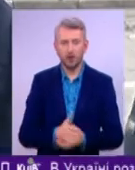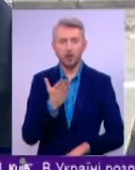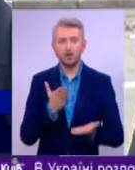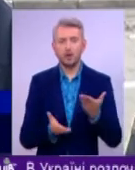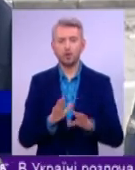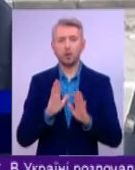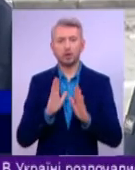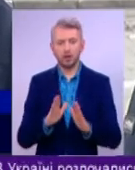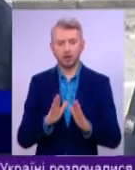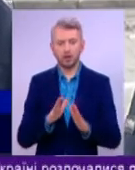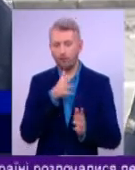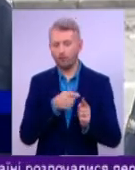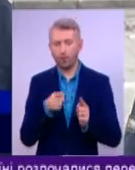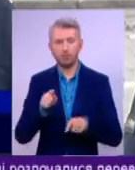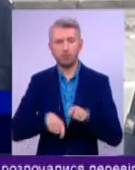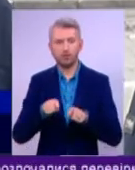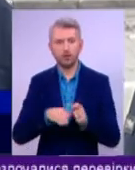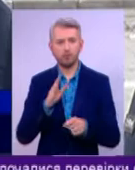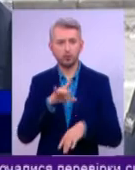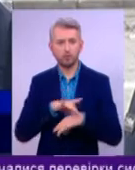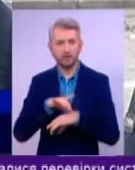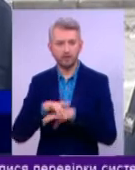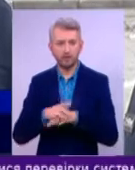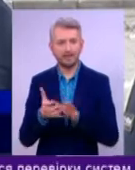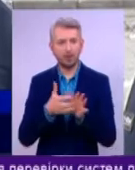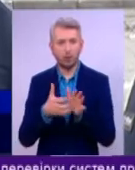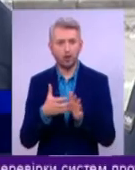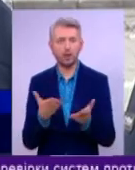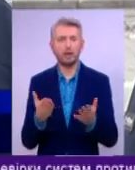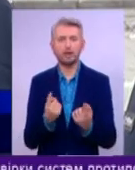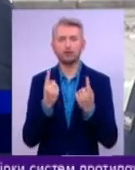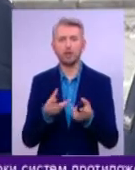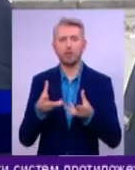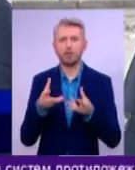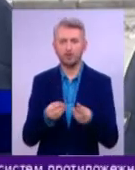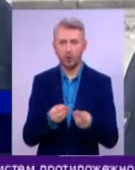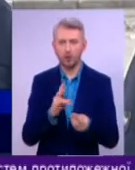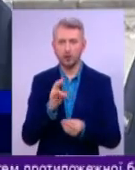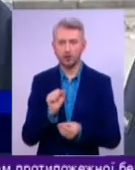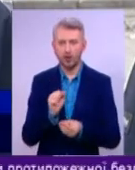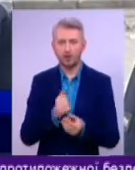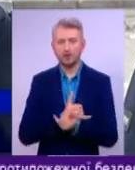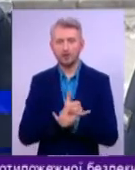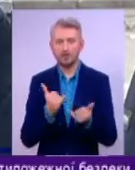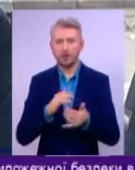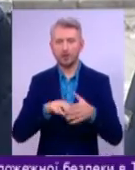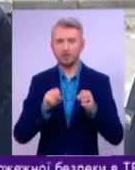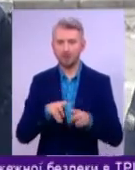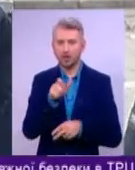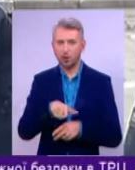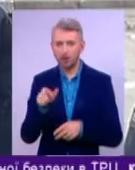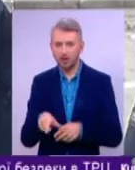тільки у ході перевірки будуть виявлені недоліки, які суттєво впливають на забезпечення безпеки